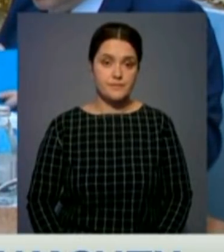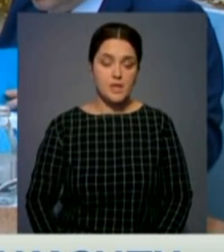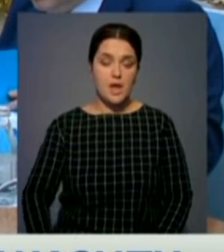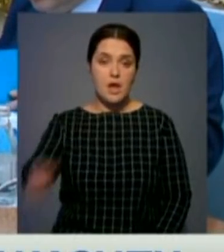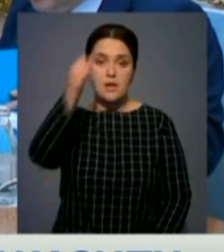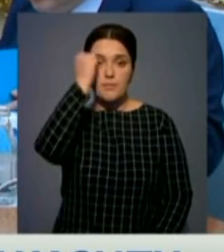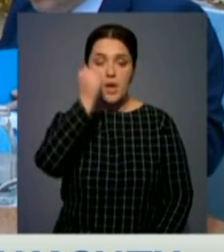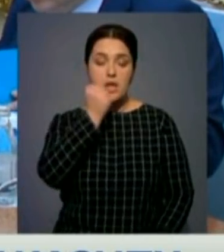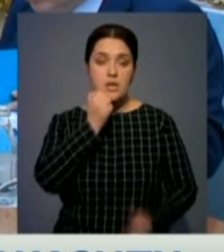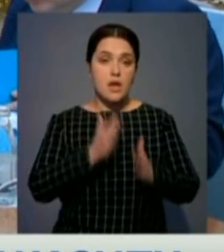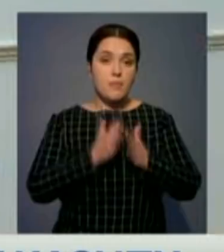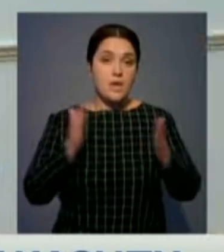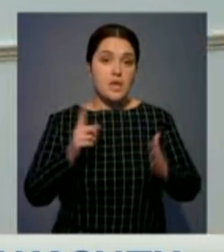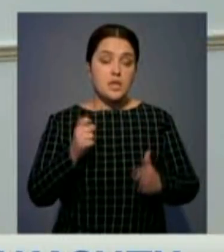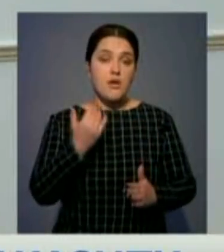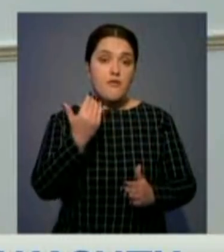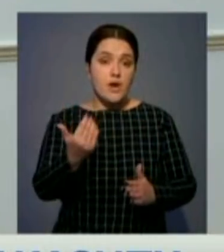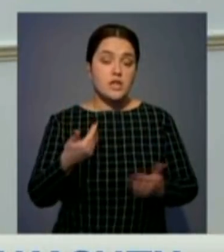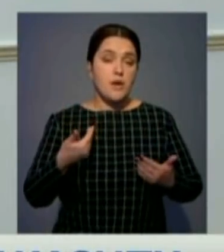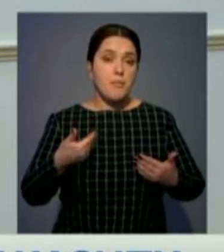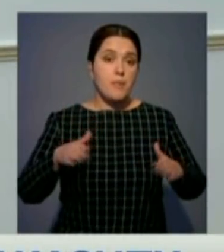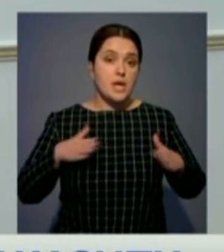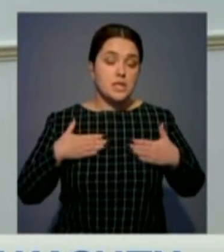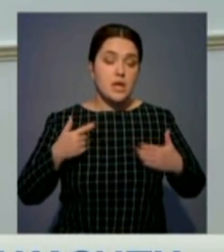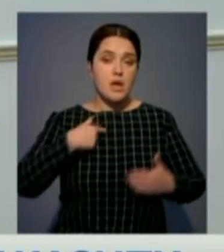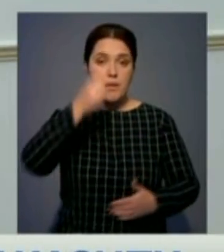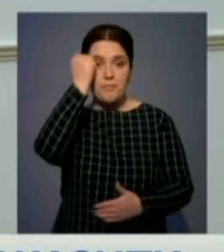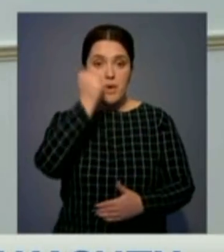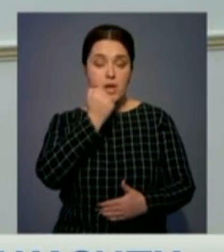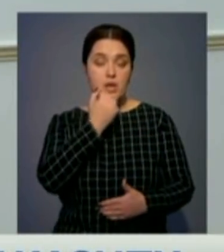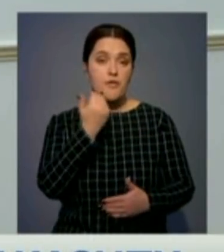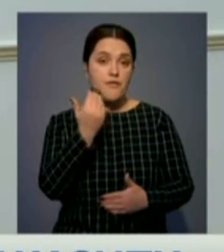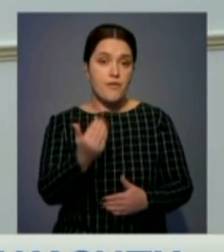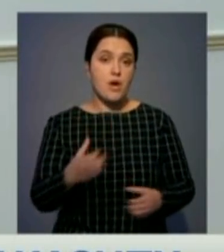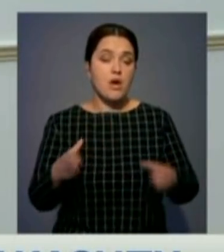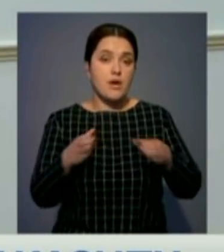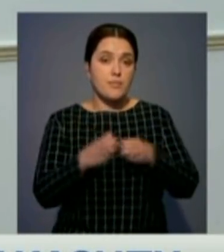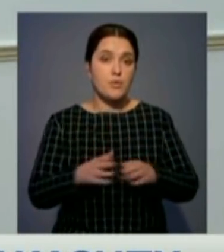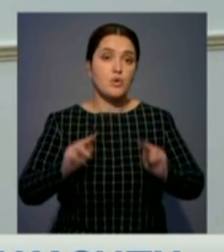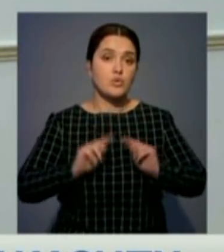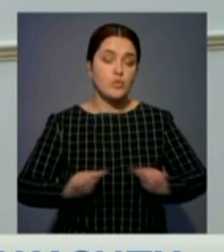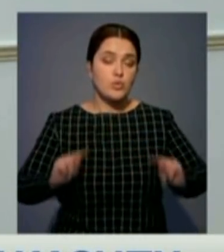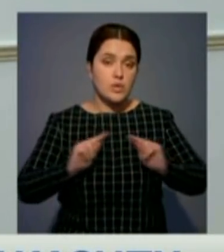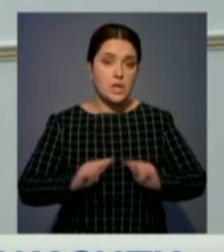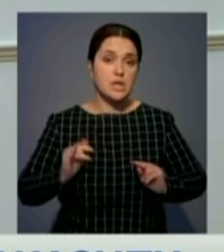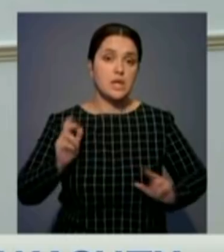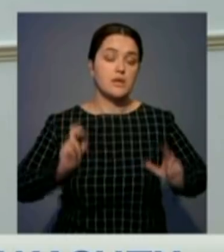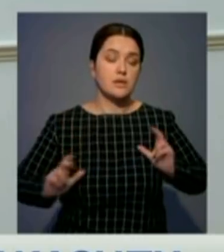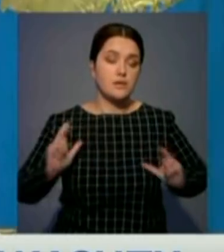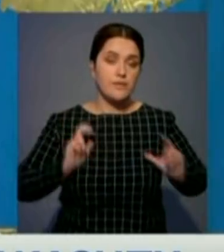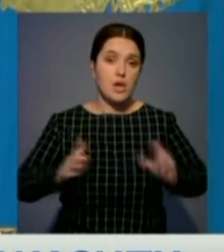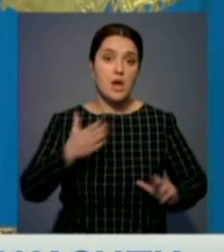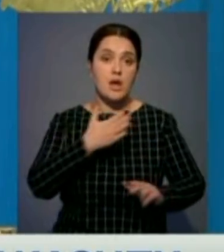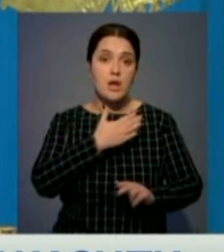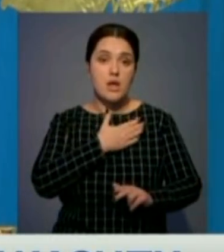Спасибо большое за ваши поздравления. Хочу передать вам благодарность от нашего коллектива, студентов и преподавателей. Коллектив нашего университета